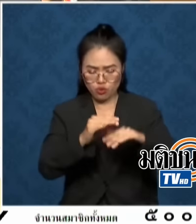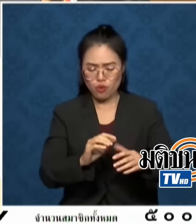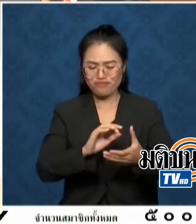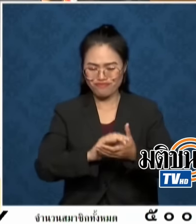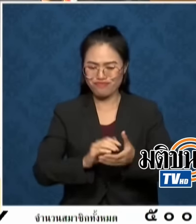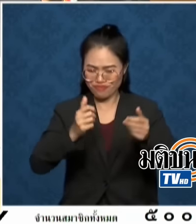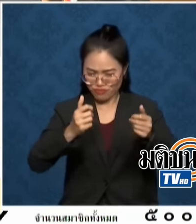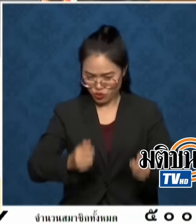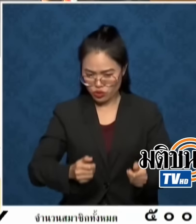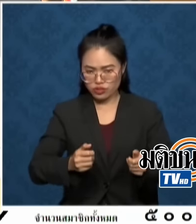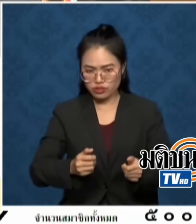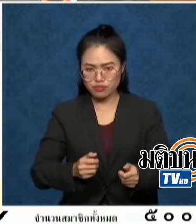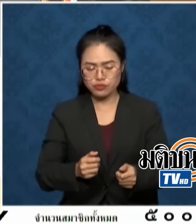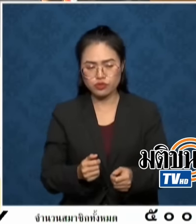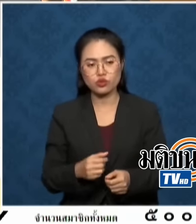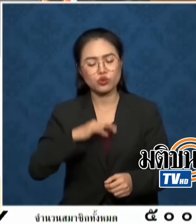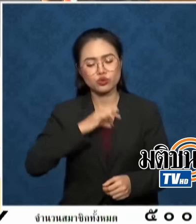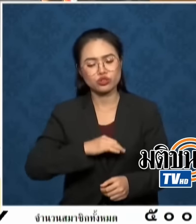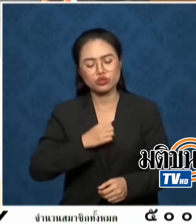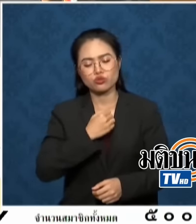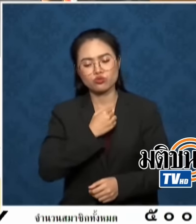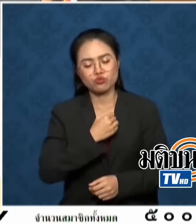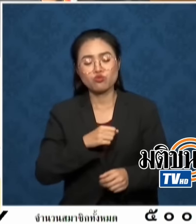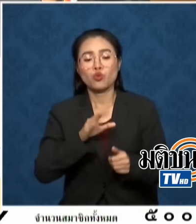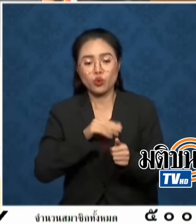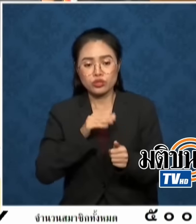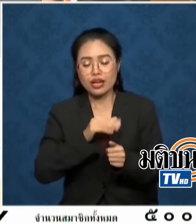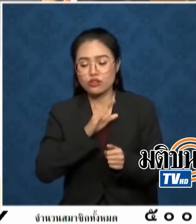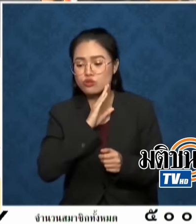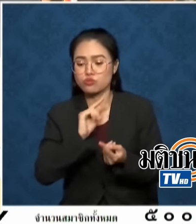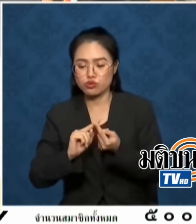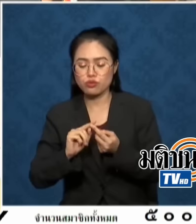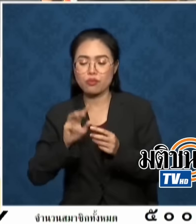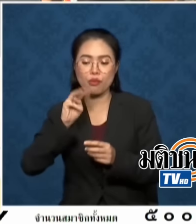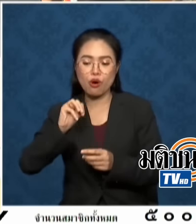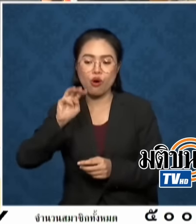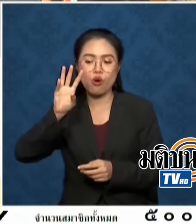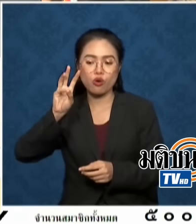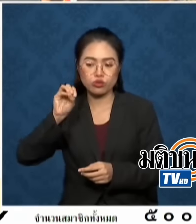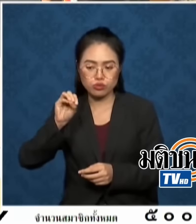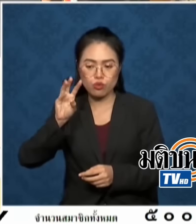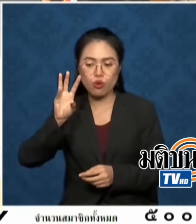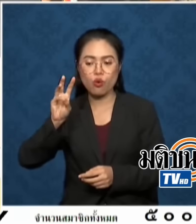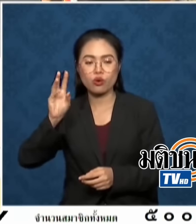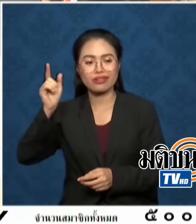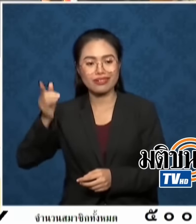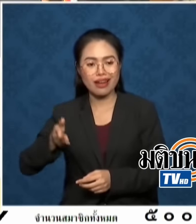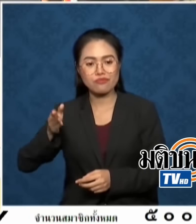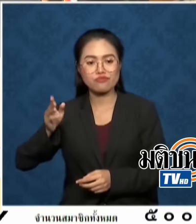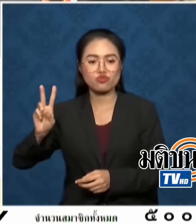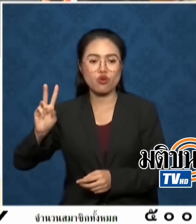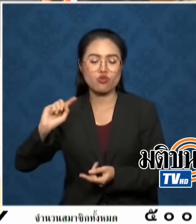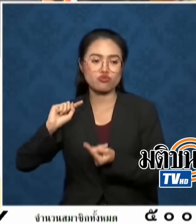นใจถ้าไม่มีมาตรา66ทับ2บรรดาพนักงานเจ้าหน้าที่ที่ถือกฎหม